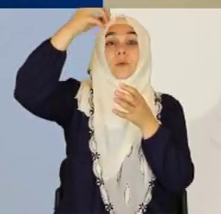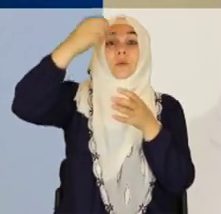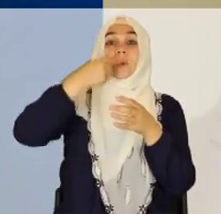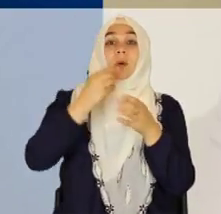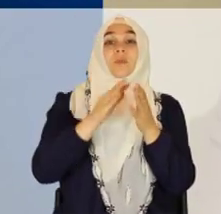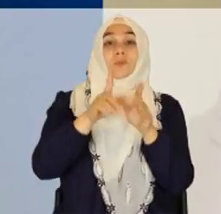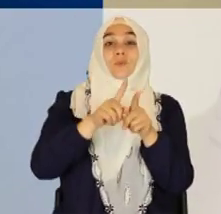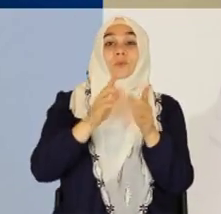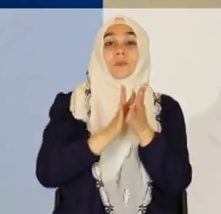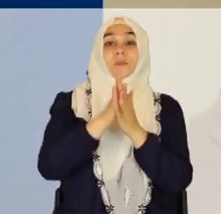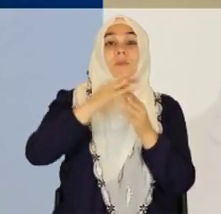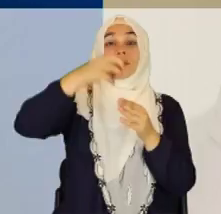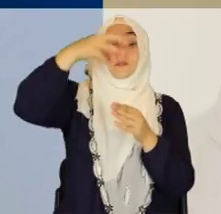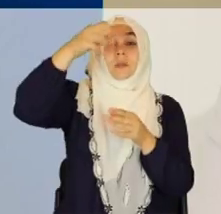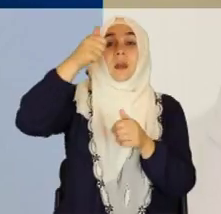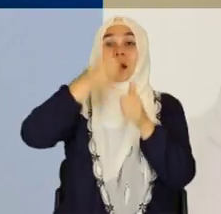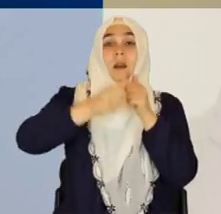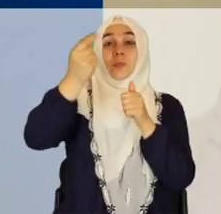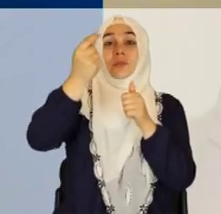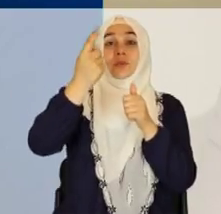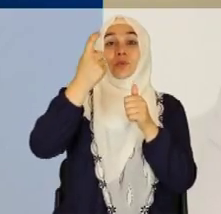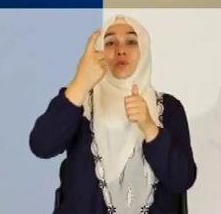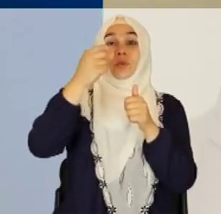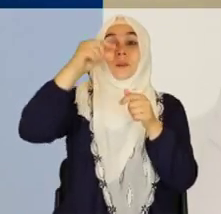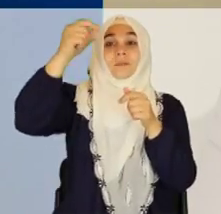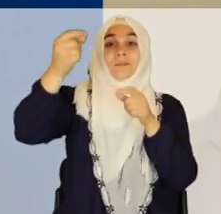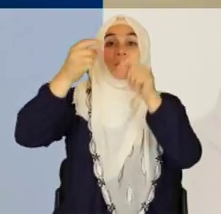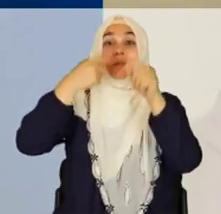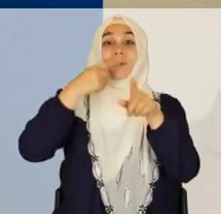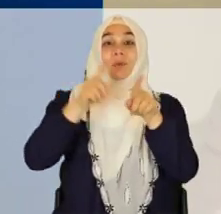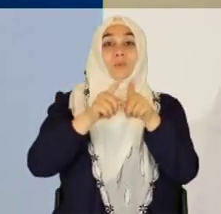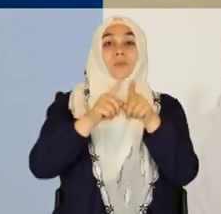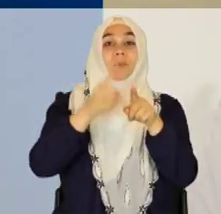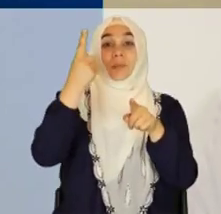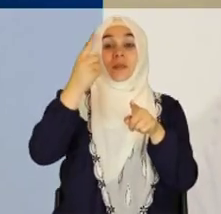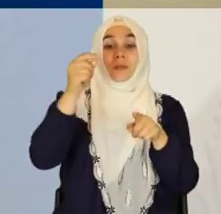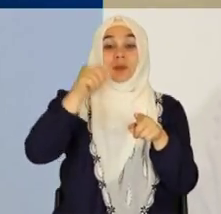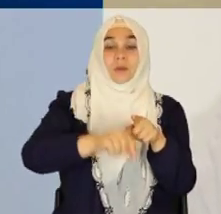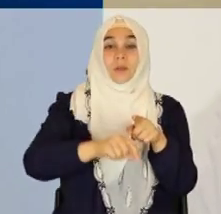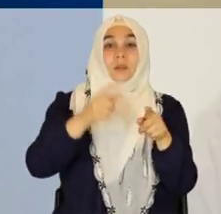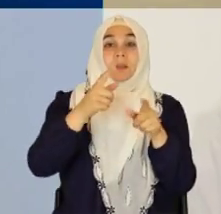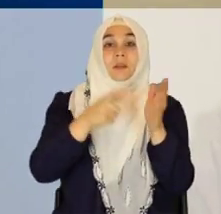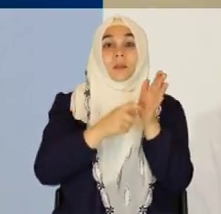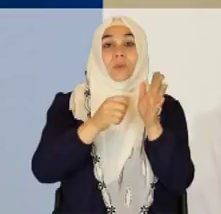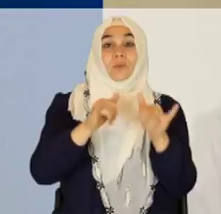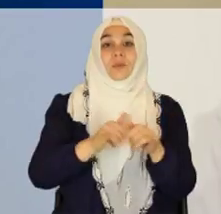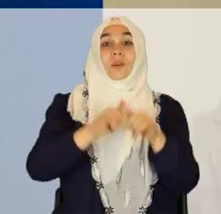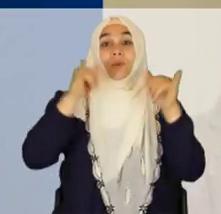chiqdi. Har bir boshoqda 100 tadan don bor. Ya'ni bitta doni 700 taga